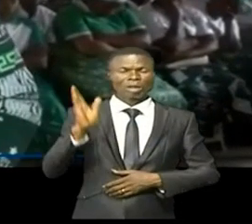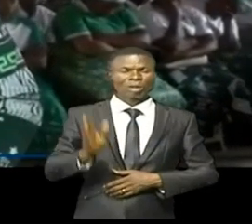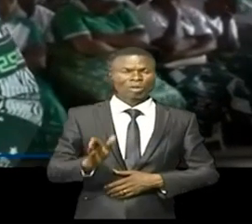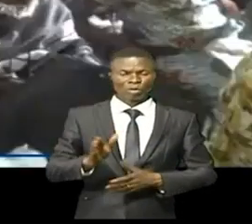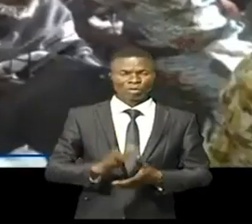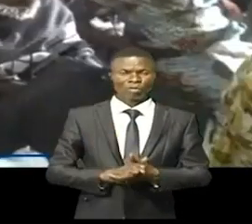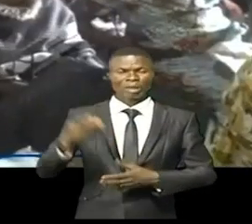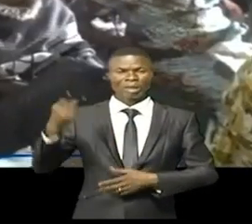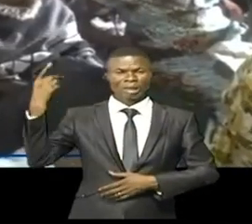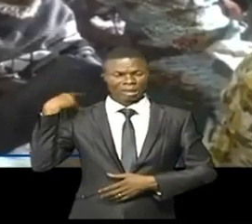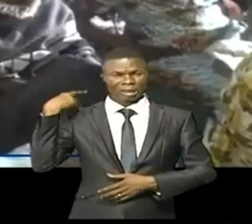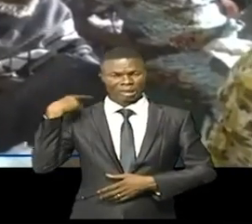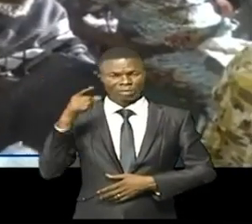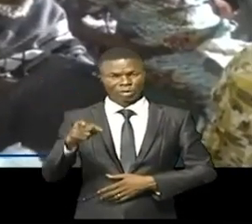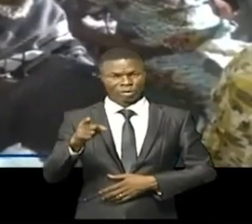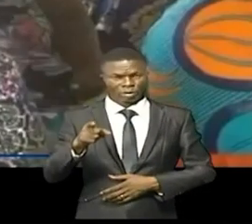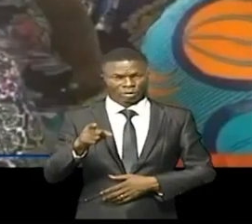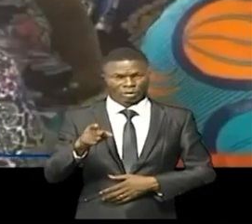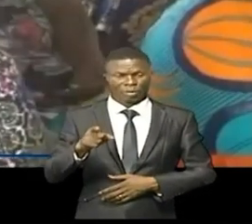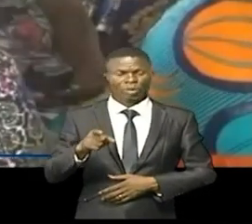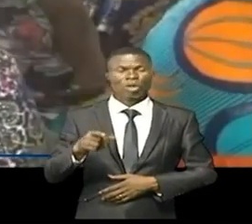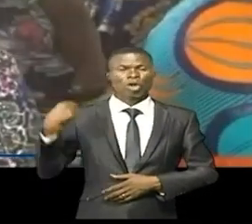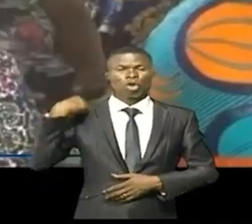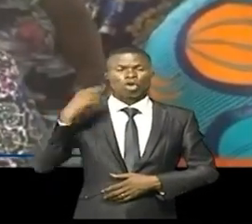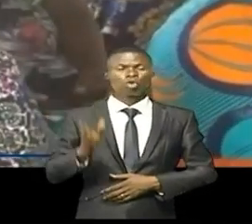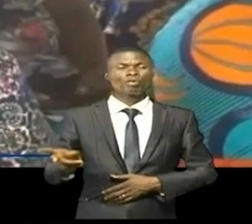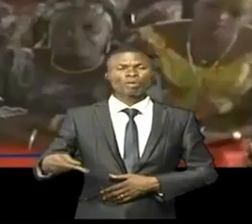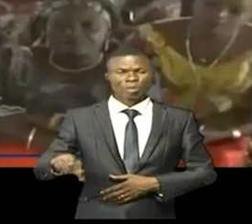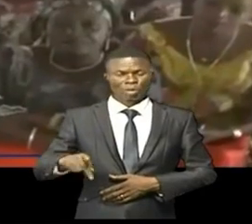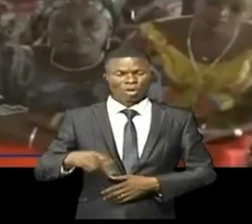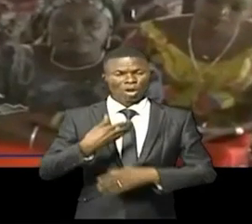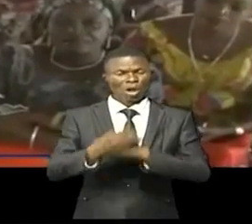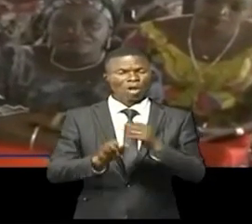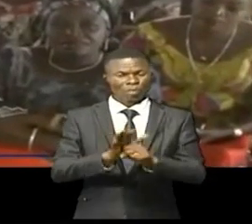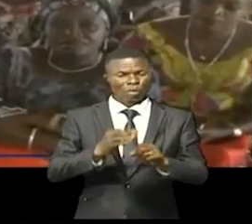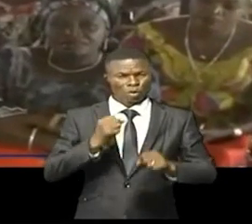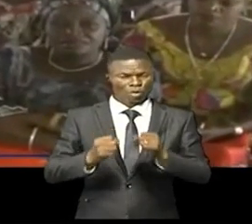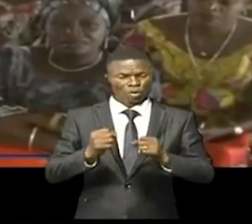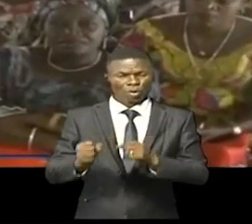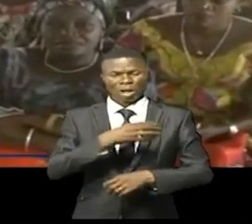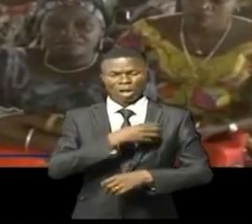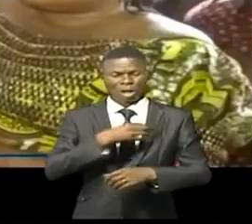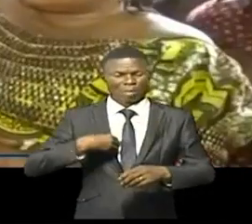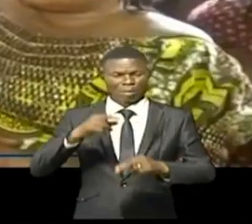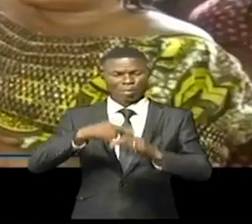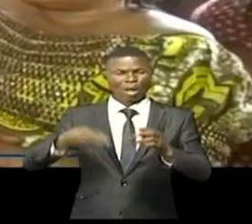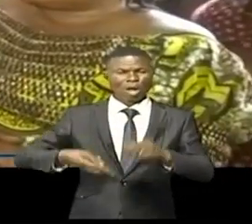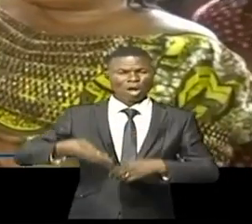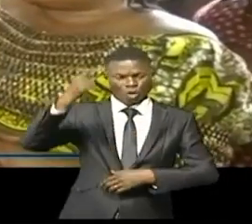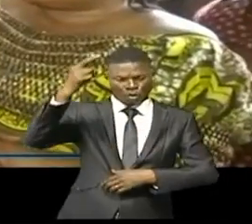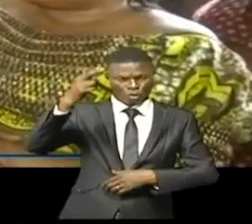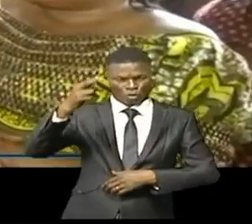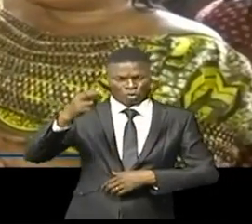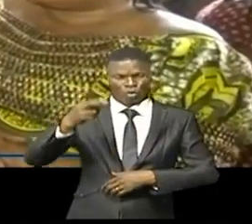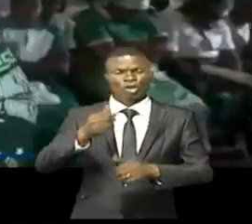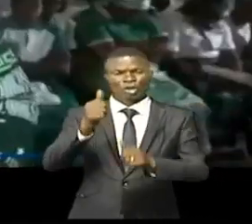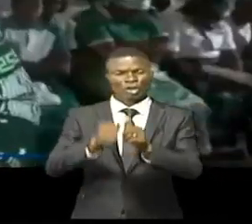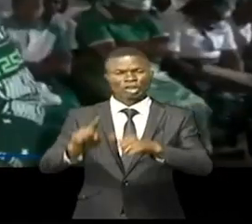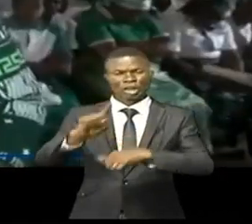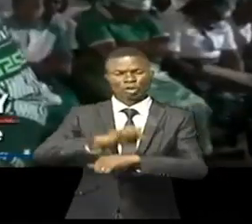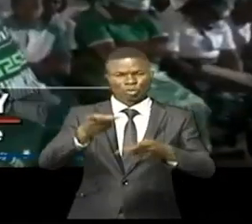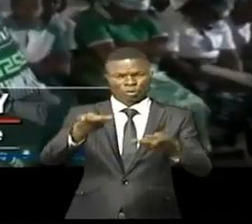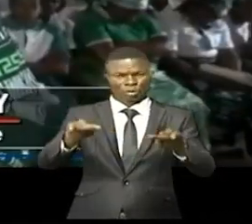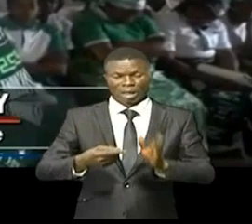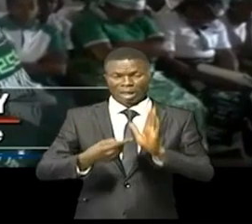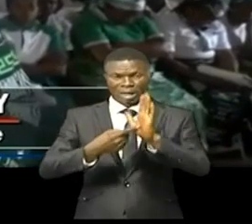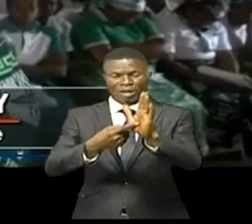Christophe Bassene Nanga, gouverneur des provinces, ne ménage aucun effort pour placer la femme du Haut-Ouélé dans la gestion quotidienne de l'environnement, qui invite